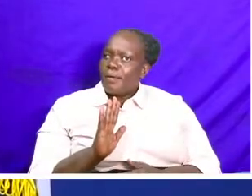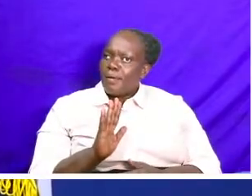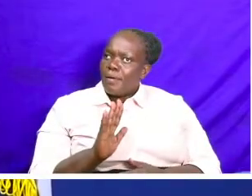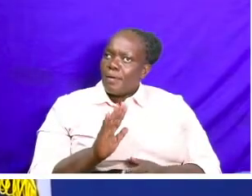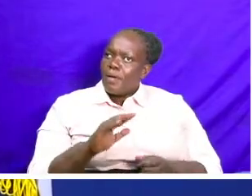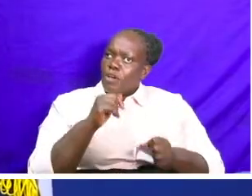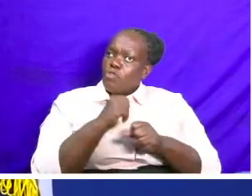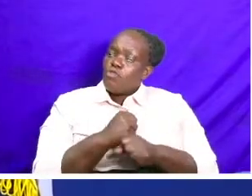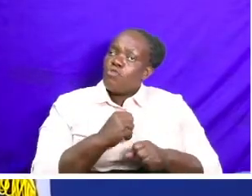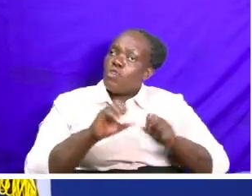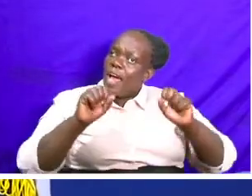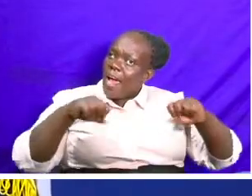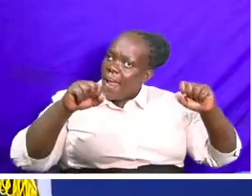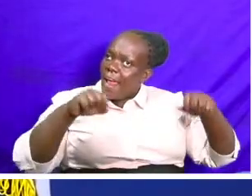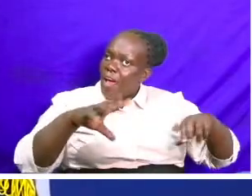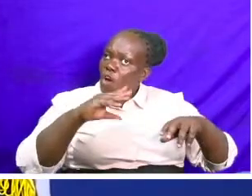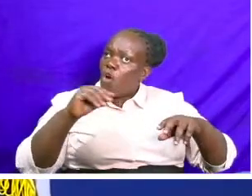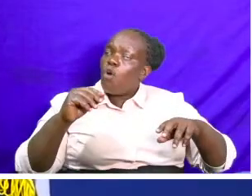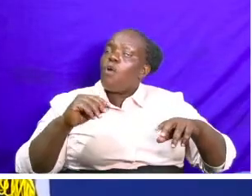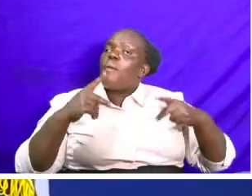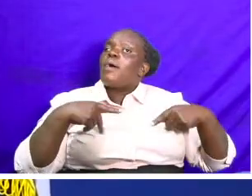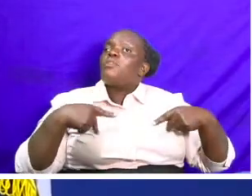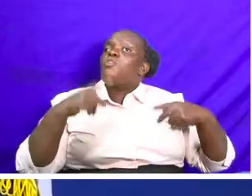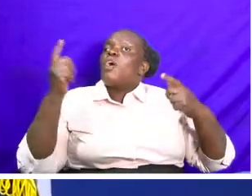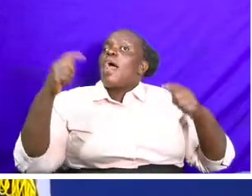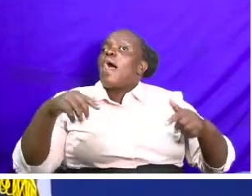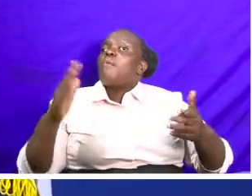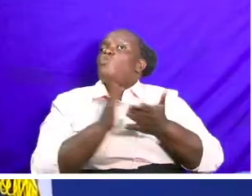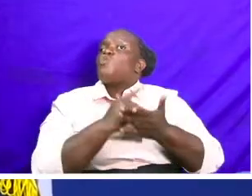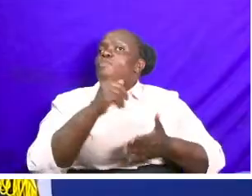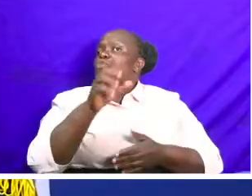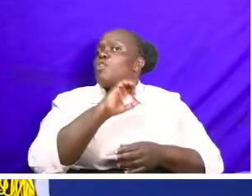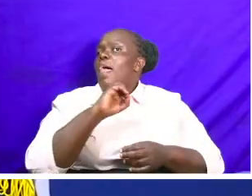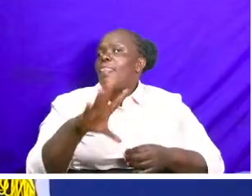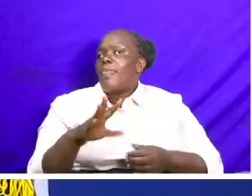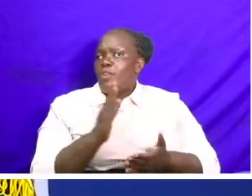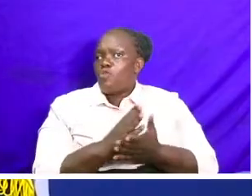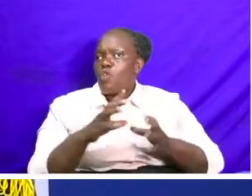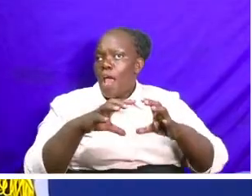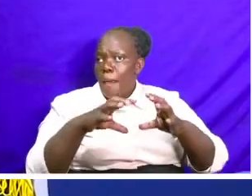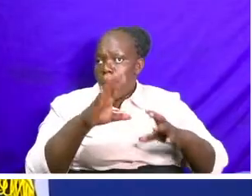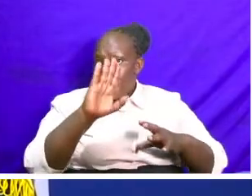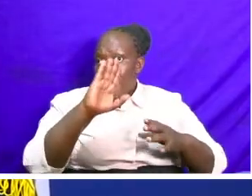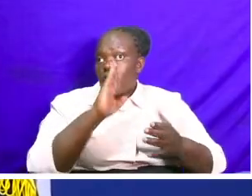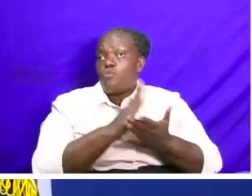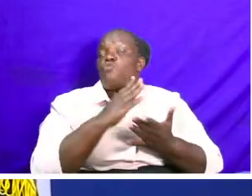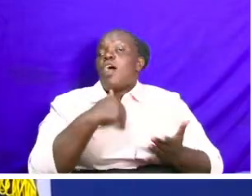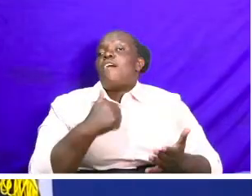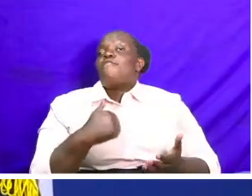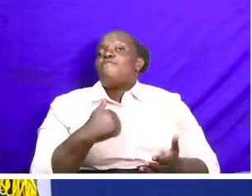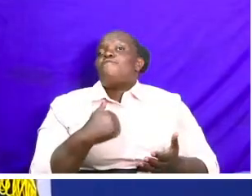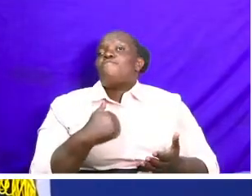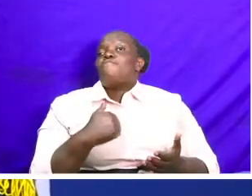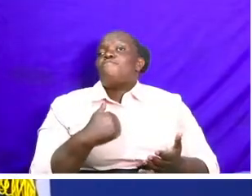Umefanya makataa, umekwenda, hakuna mtu atakuja kukutoa pale, una stakabadhi yako.